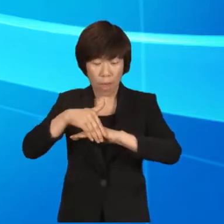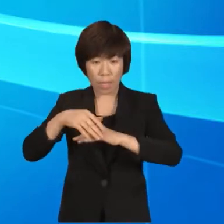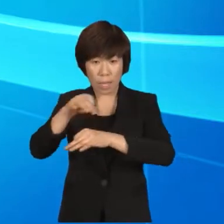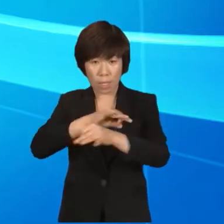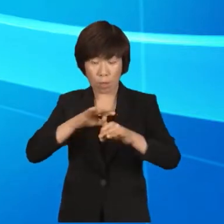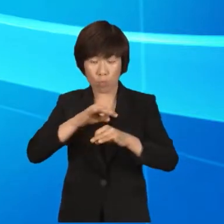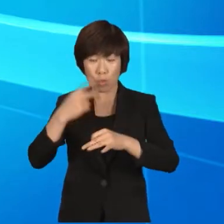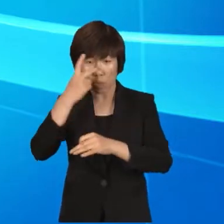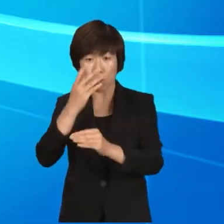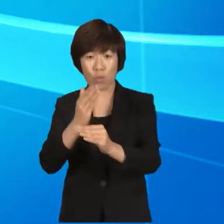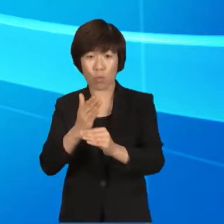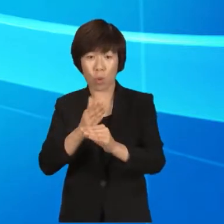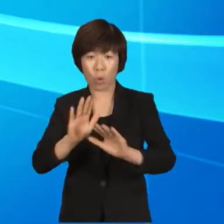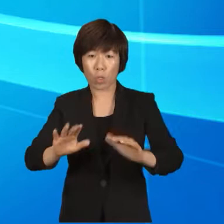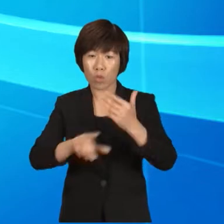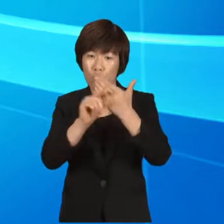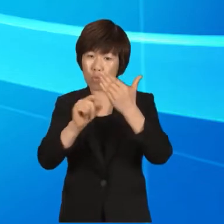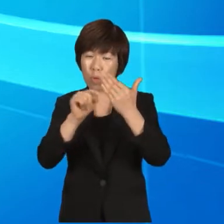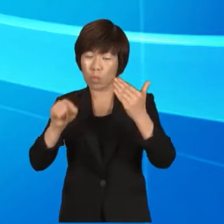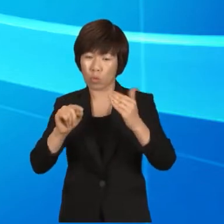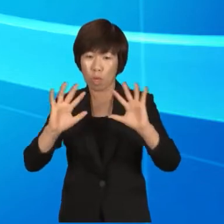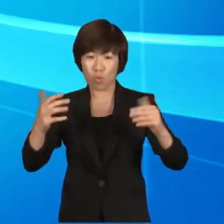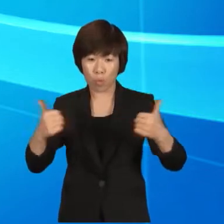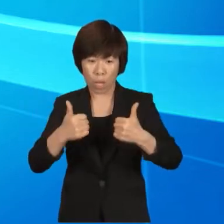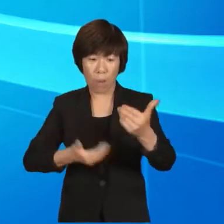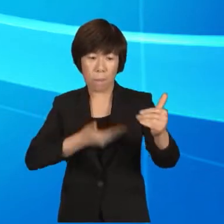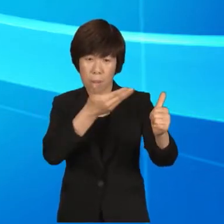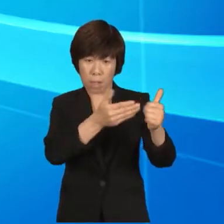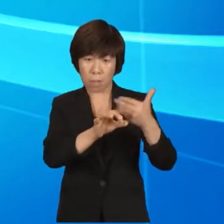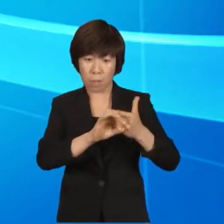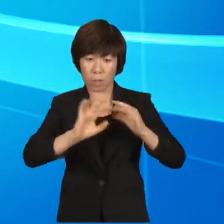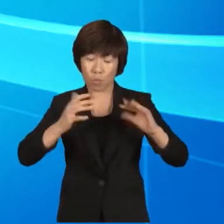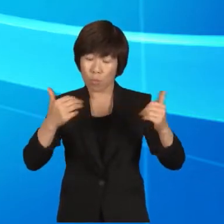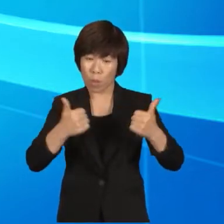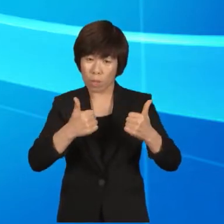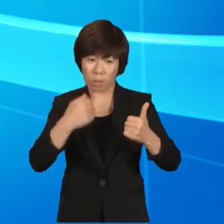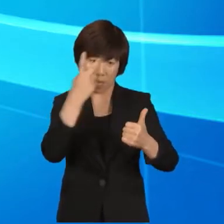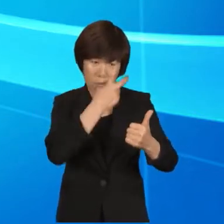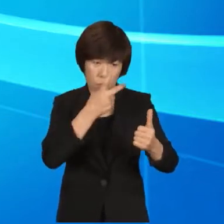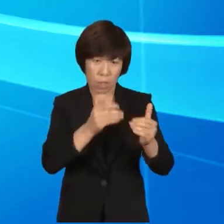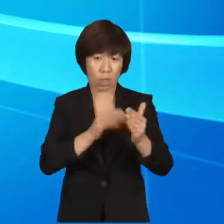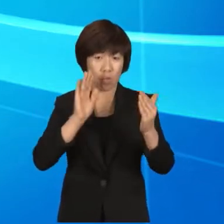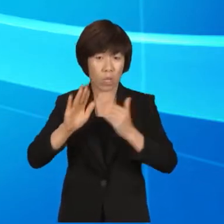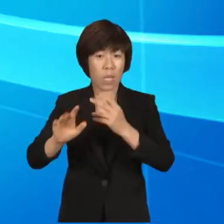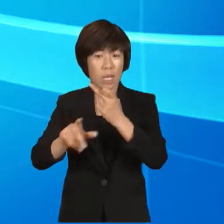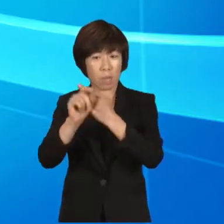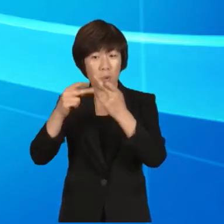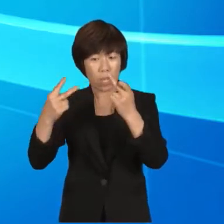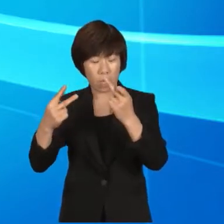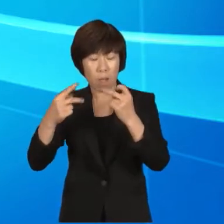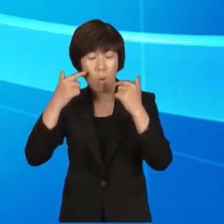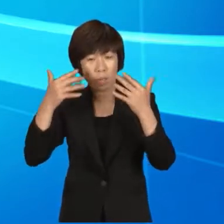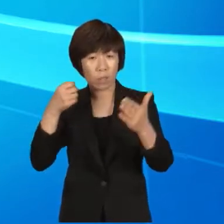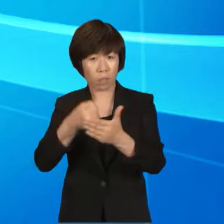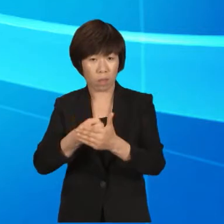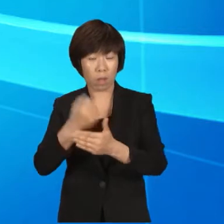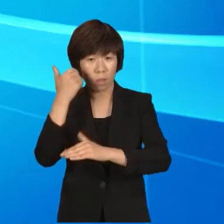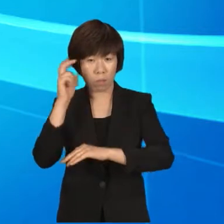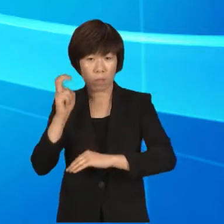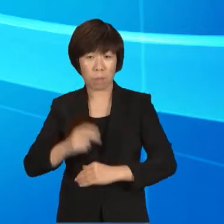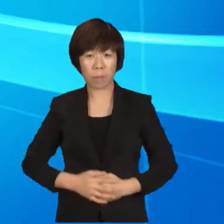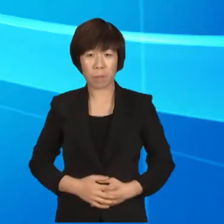중이며 오는 9월 중 국회에 제출되면 국회 심의 의결을 거쳐 12월 2일까지 확정될